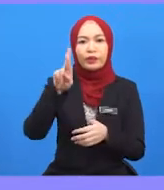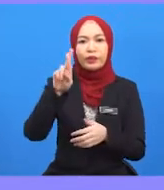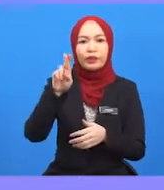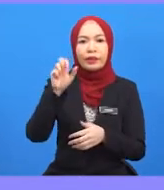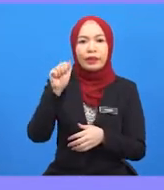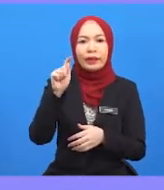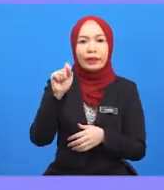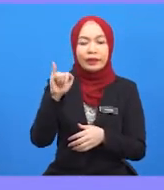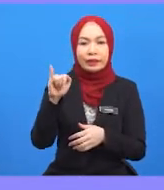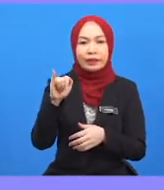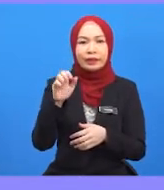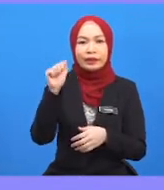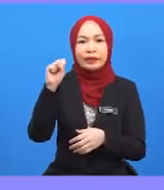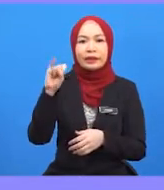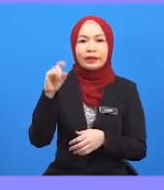24.70 tambah dengan